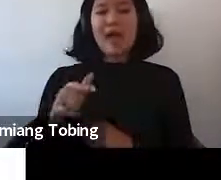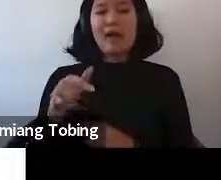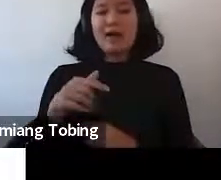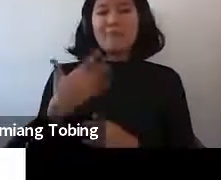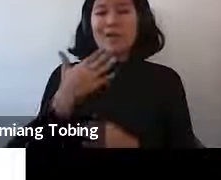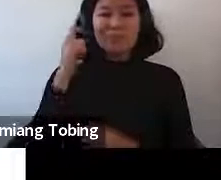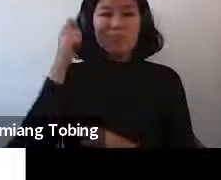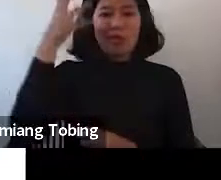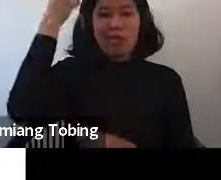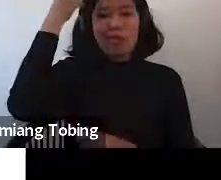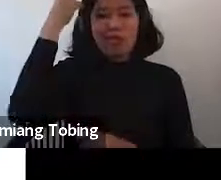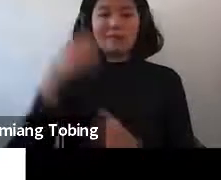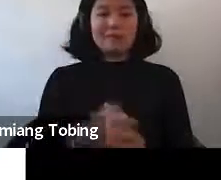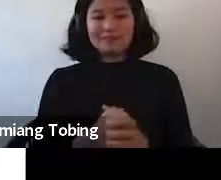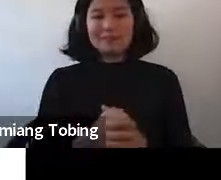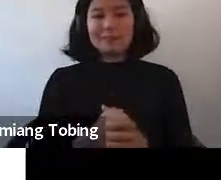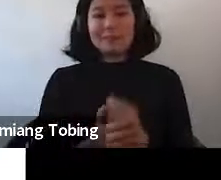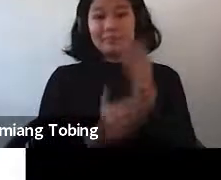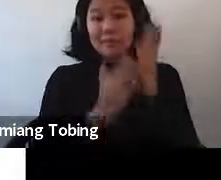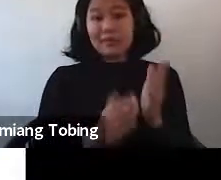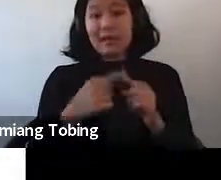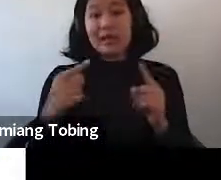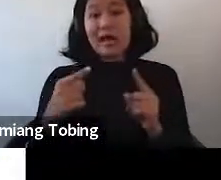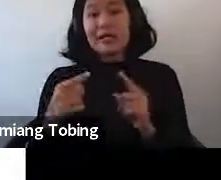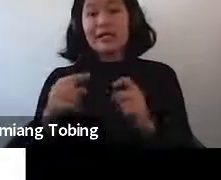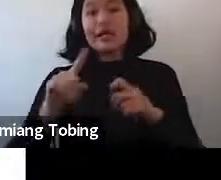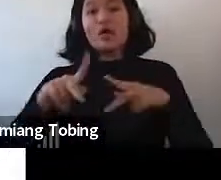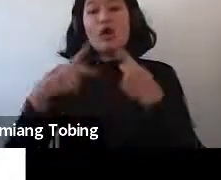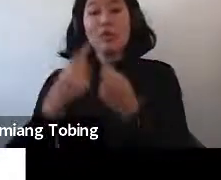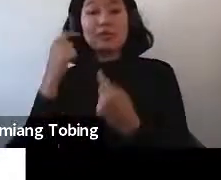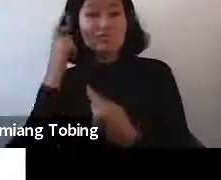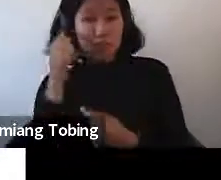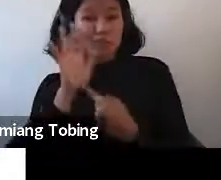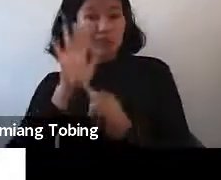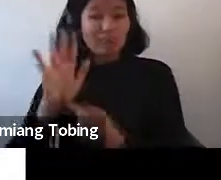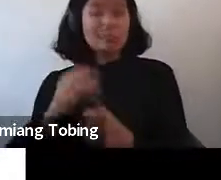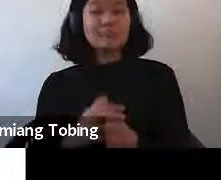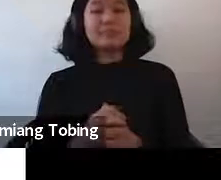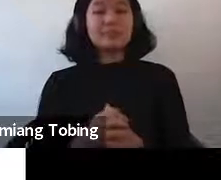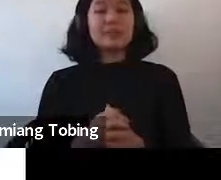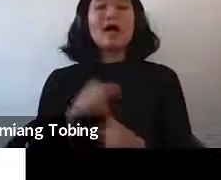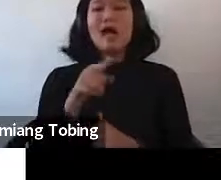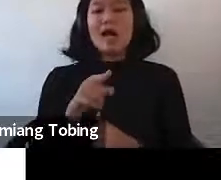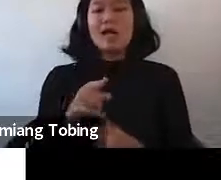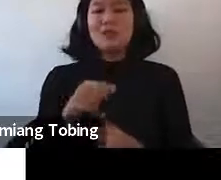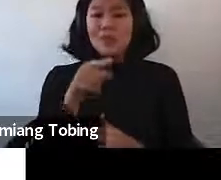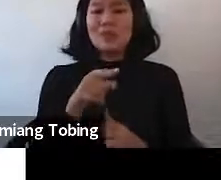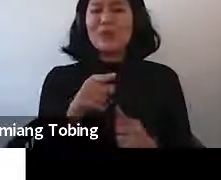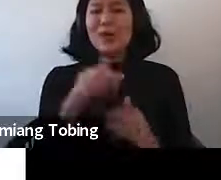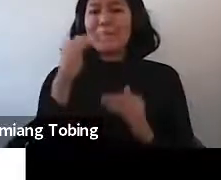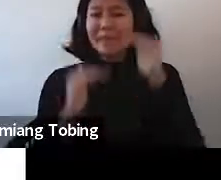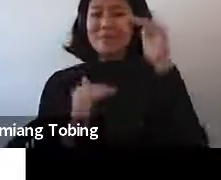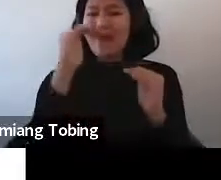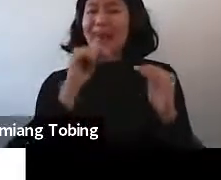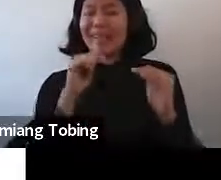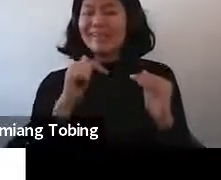Nah ini di sini data dari yang dikumpulkan oleh Komnas Perempuan itu menunjukkan bahwa ini membuat stres, ketimpangan itu membuat